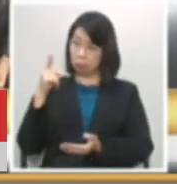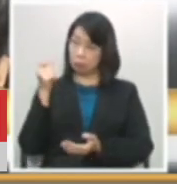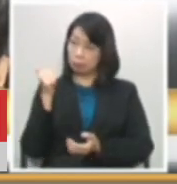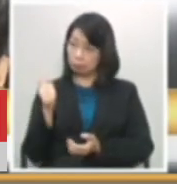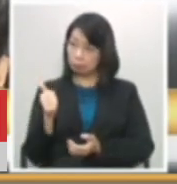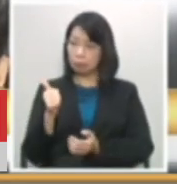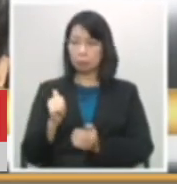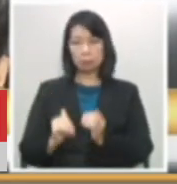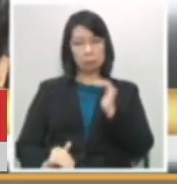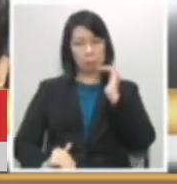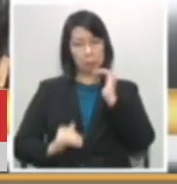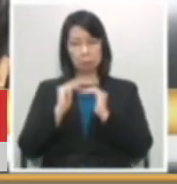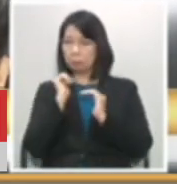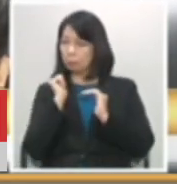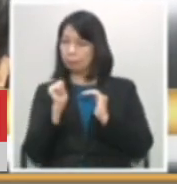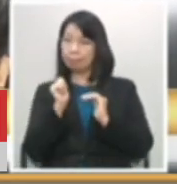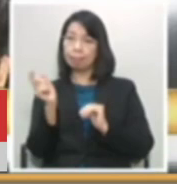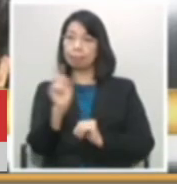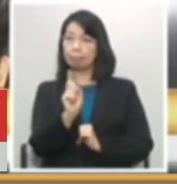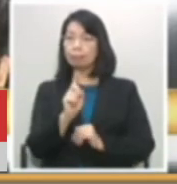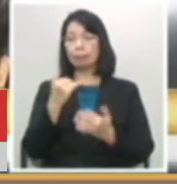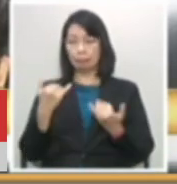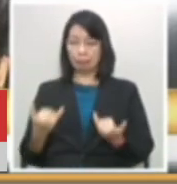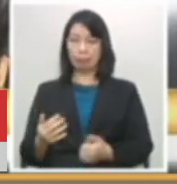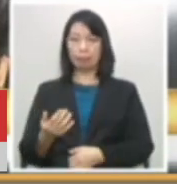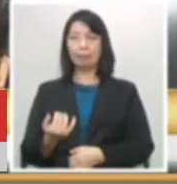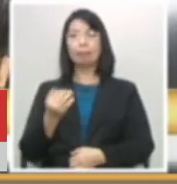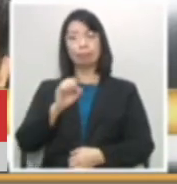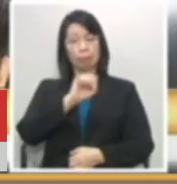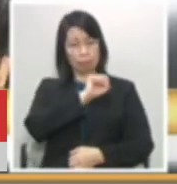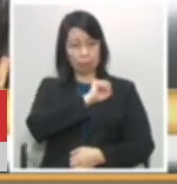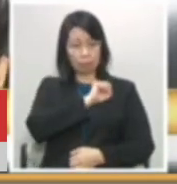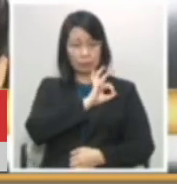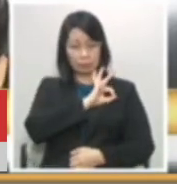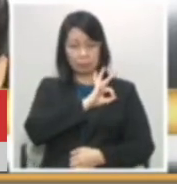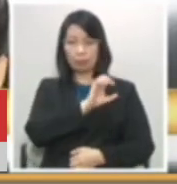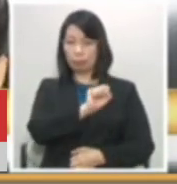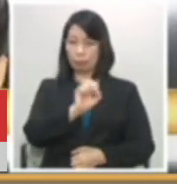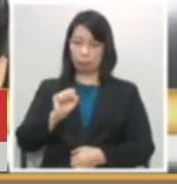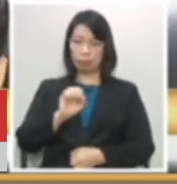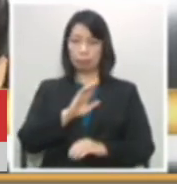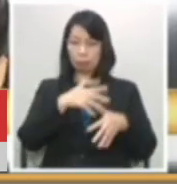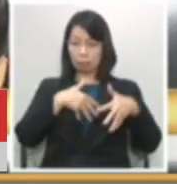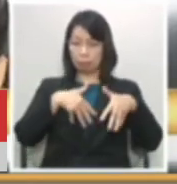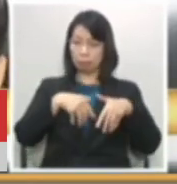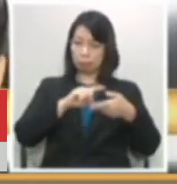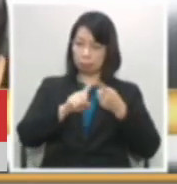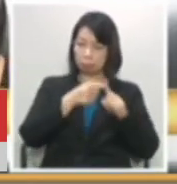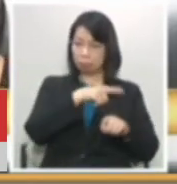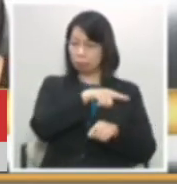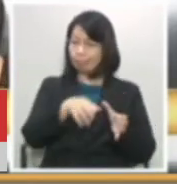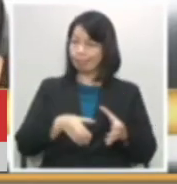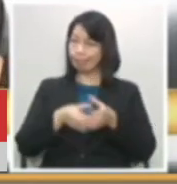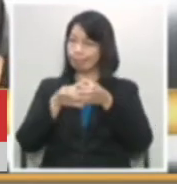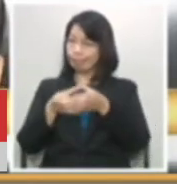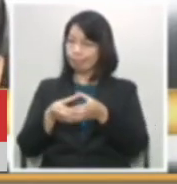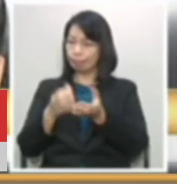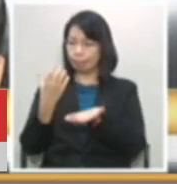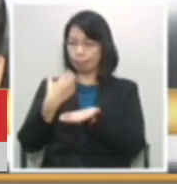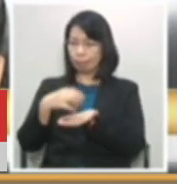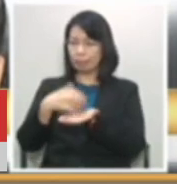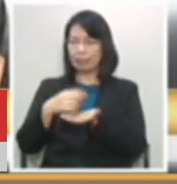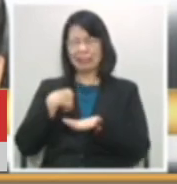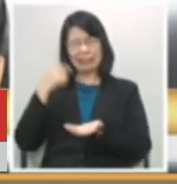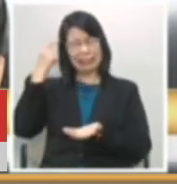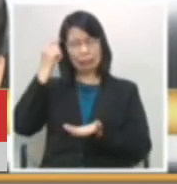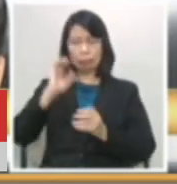ประชาชนหรือไม่จากการที่เพื่อนสมาชิกหลายๆท่านได้บอกว่ารัฐบาลกำลังให้ข้อมูลเท็จกับประช